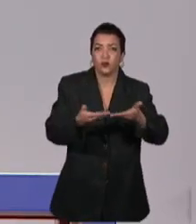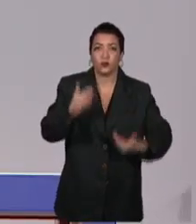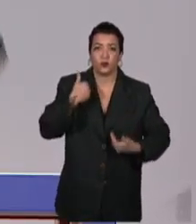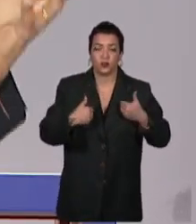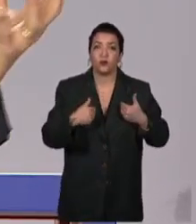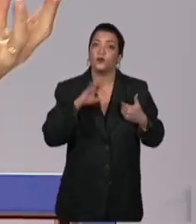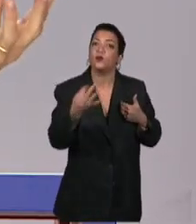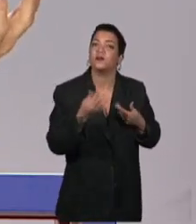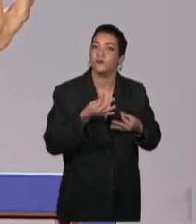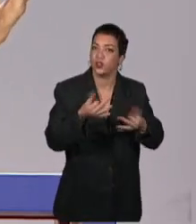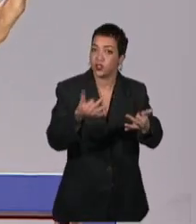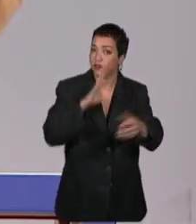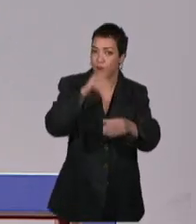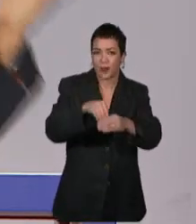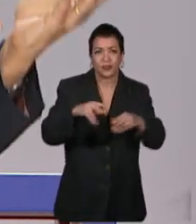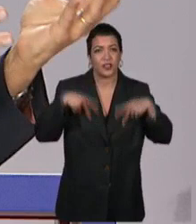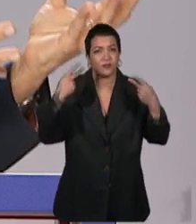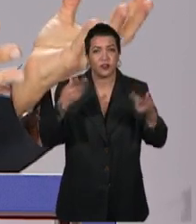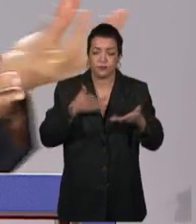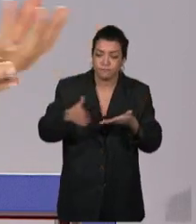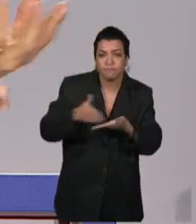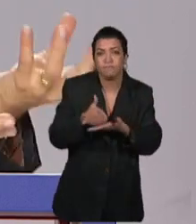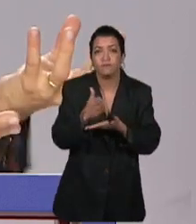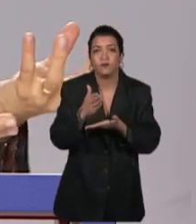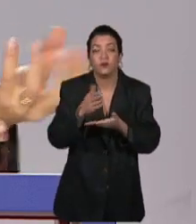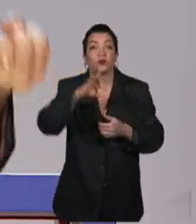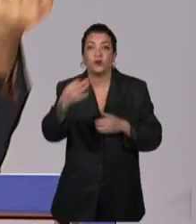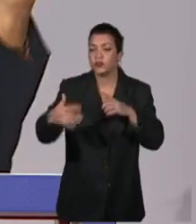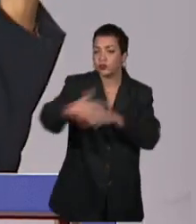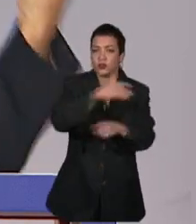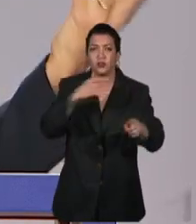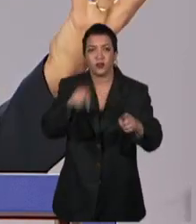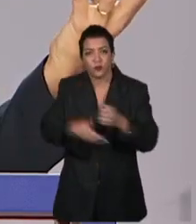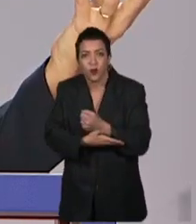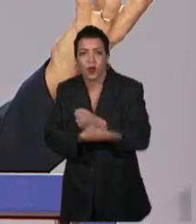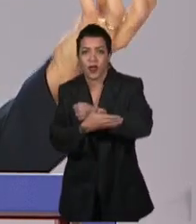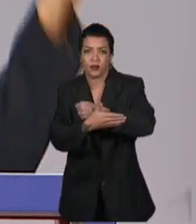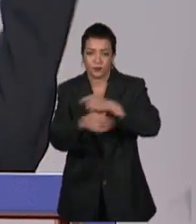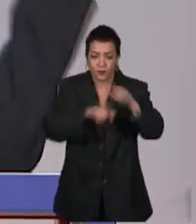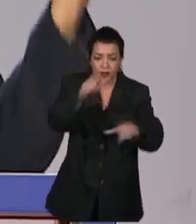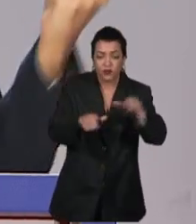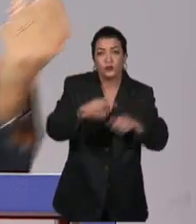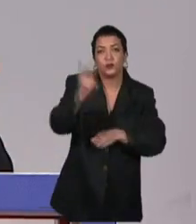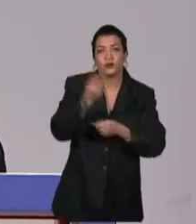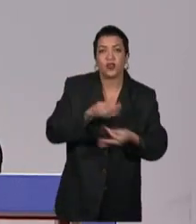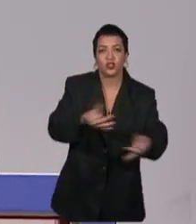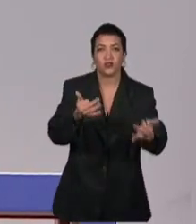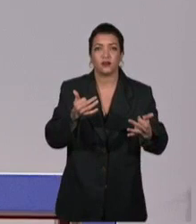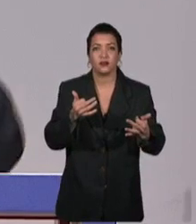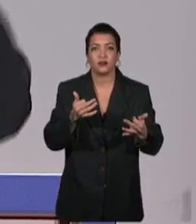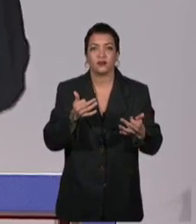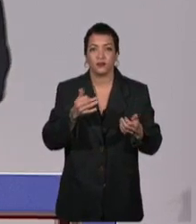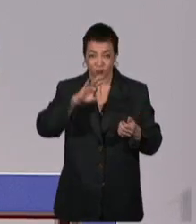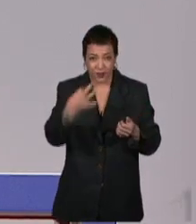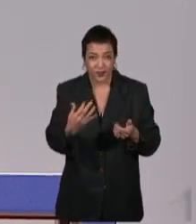vulnérabilité fait partie de la vie. Oui, notre société doit tendre la main aux plus fragiles et elle doit tirer sa